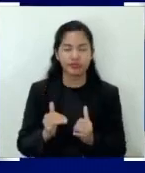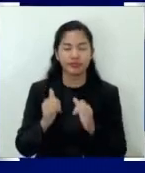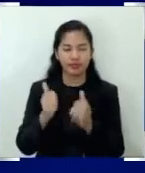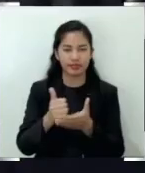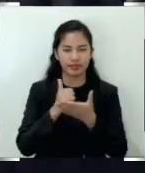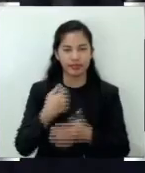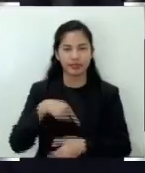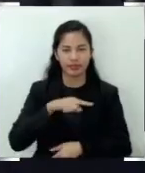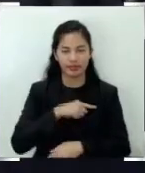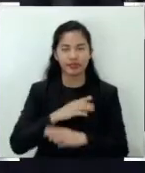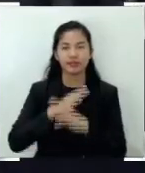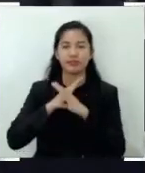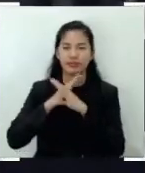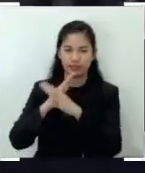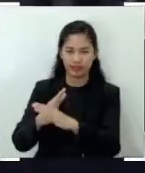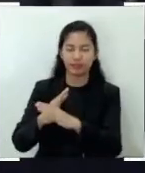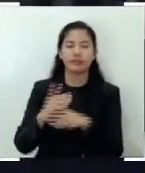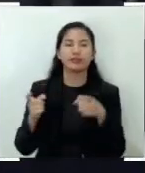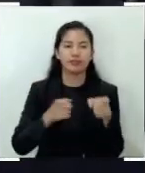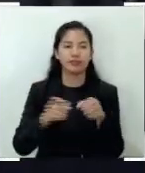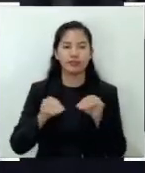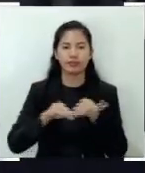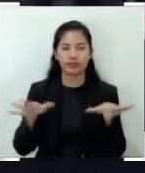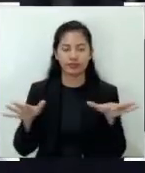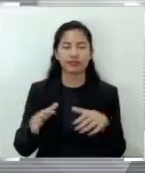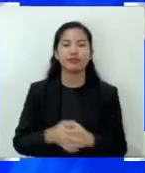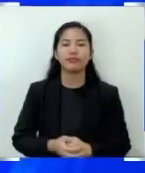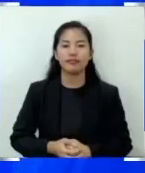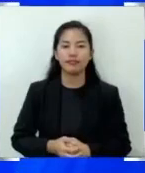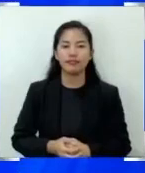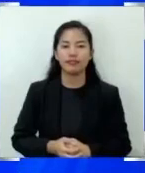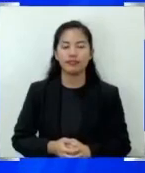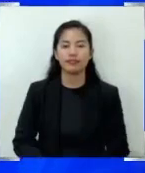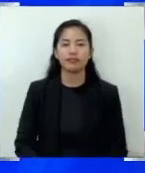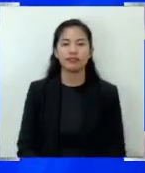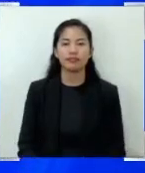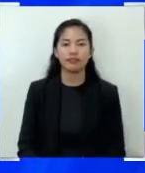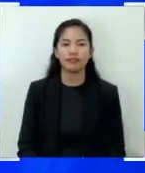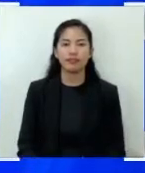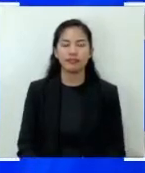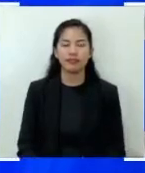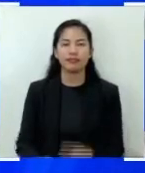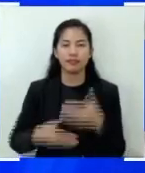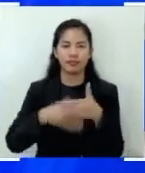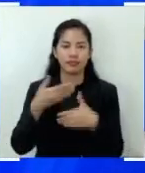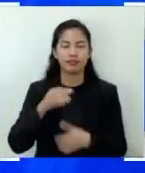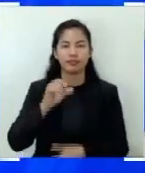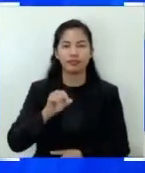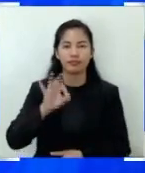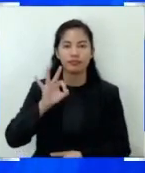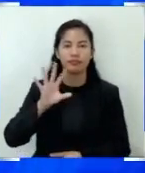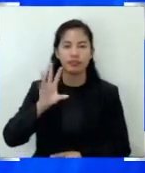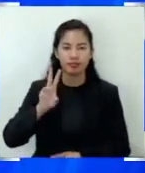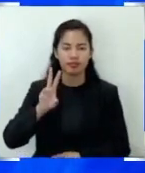virus. Ako si Oscar Oida, ang inyong saksi. Mga OFW ang sapul ng bagong temporary